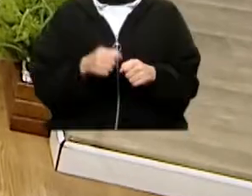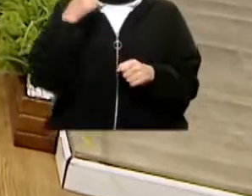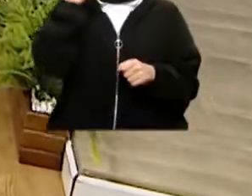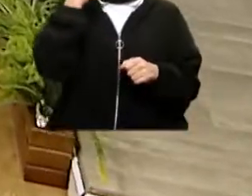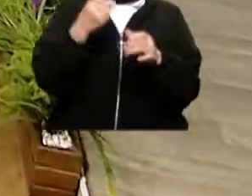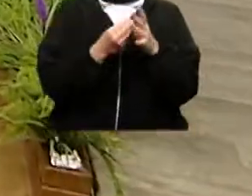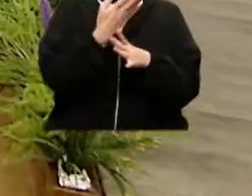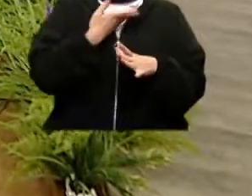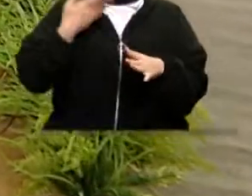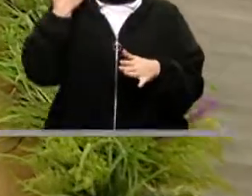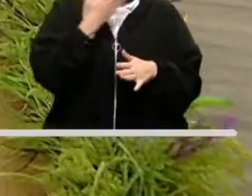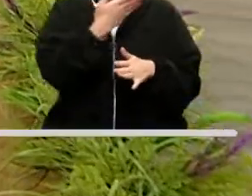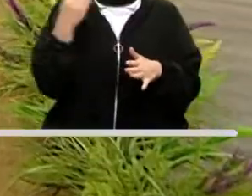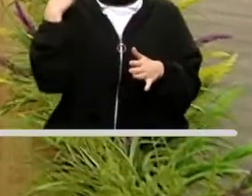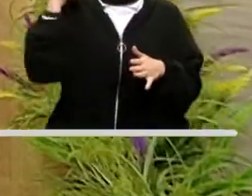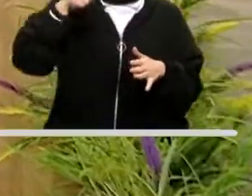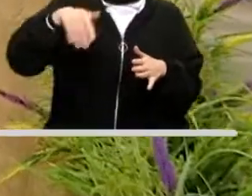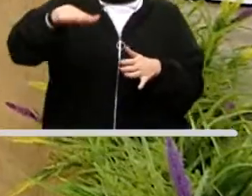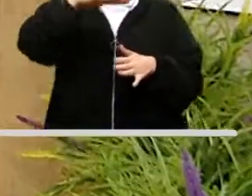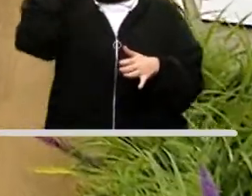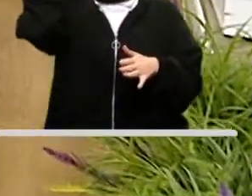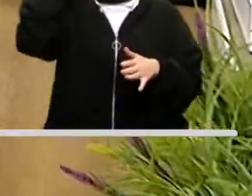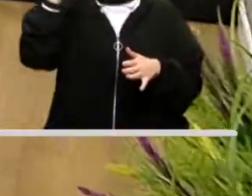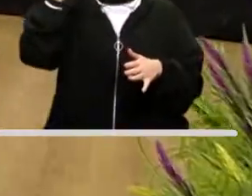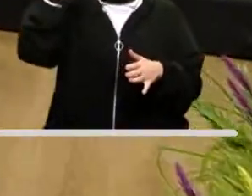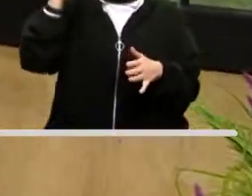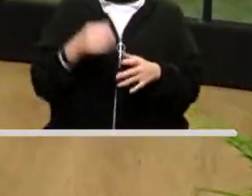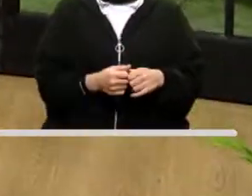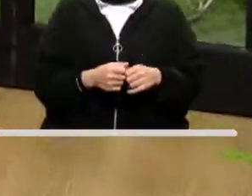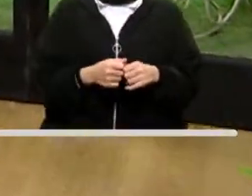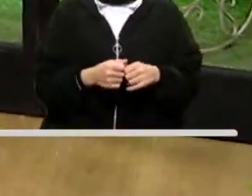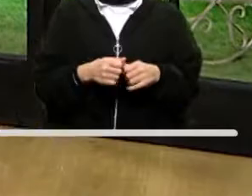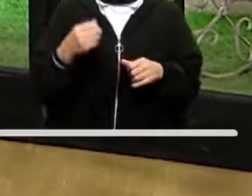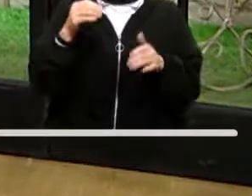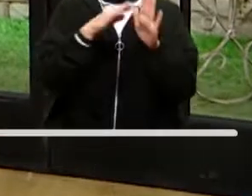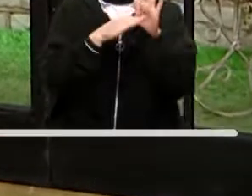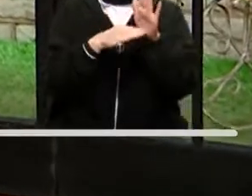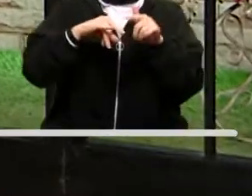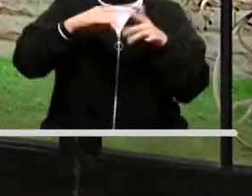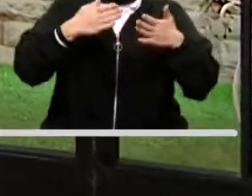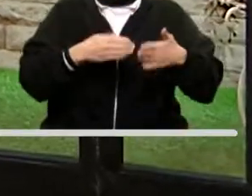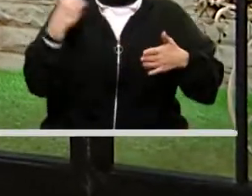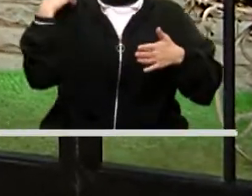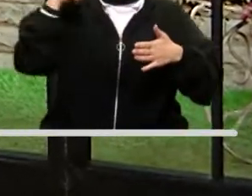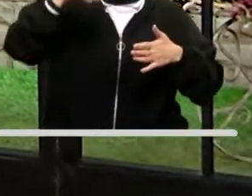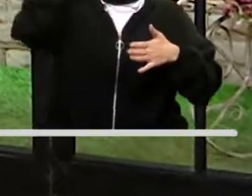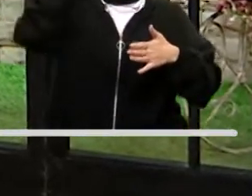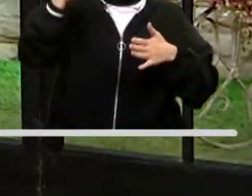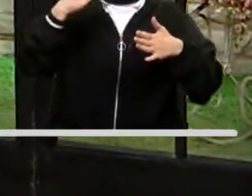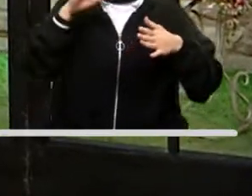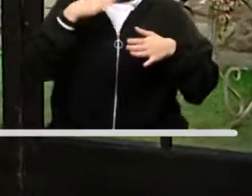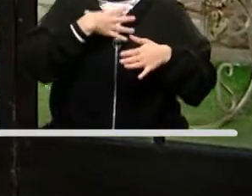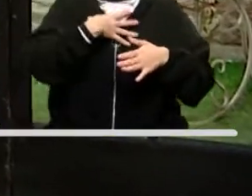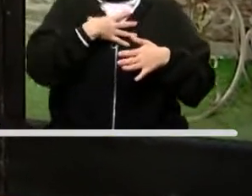Hayırlı sabahlar sevgili izleyicilerimiz. Yeni günden hepinize merhaba, selamlar efendim. Yayınımıza hoş geldiniz, yeni güne merhabaya, Diyanet TV'ye